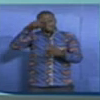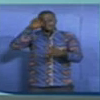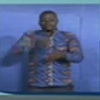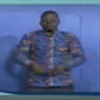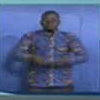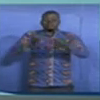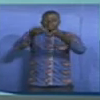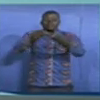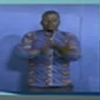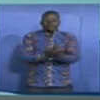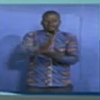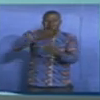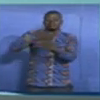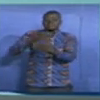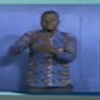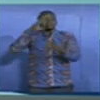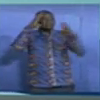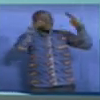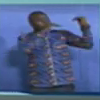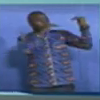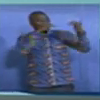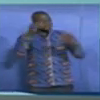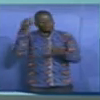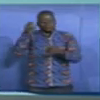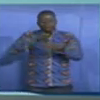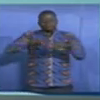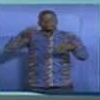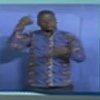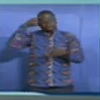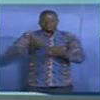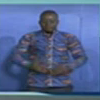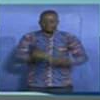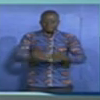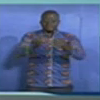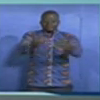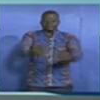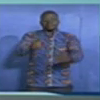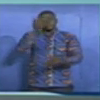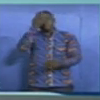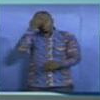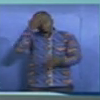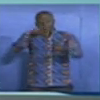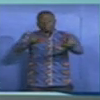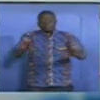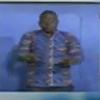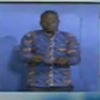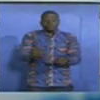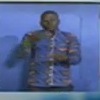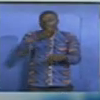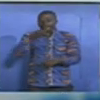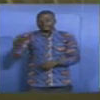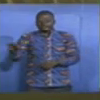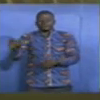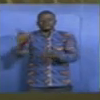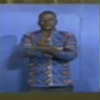un partage d'expériences, mais aussi pour mesurer les avancées en matière de politique de logement au Burkina. Kanson Koulibaly, Maxime